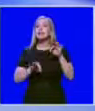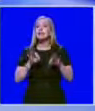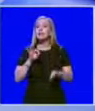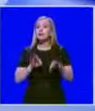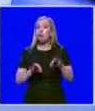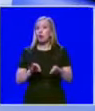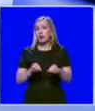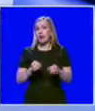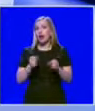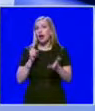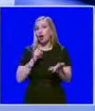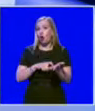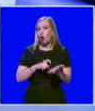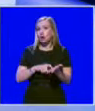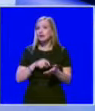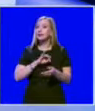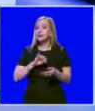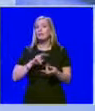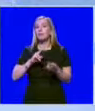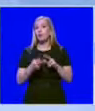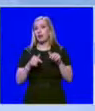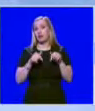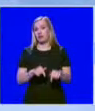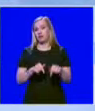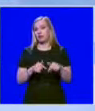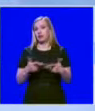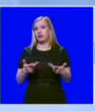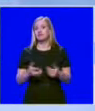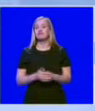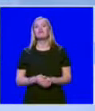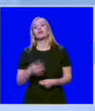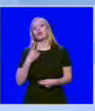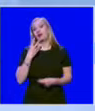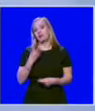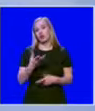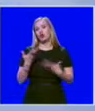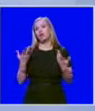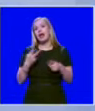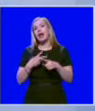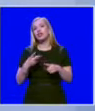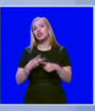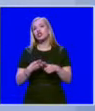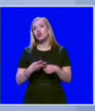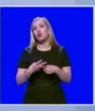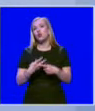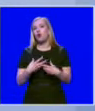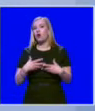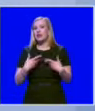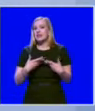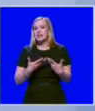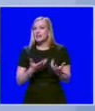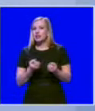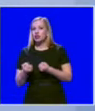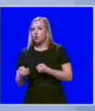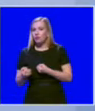него. Обаче това все пак не е ли ваша отговорност, именно като вносители на общите това промени? Това е чисто изнудване и в начин